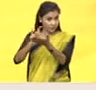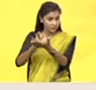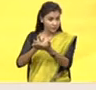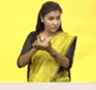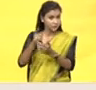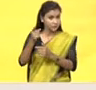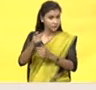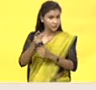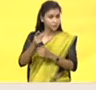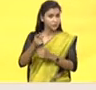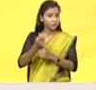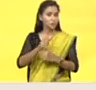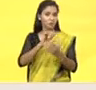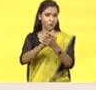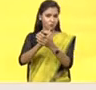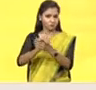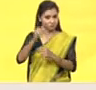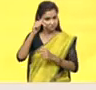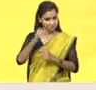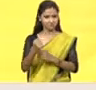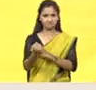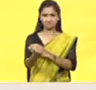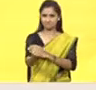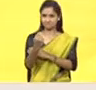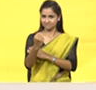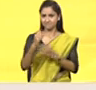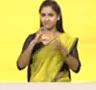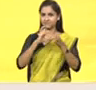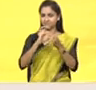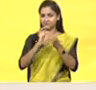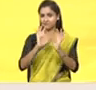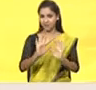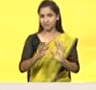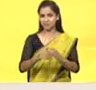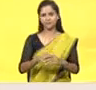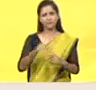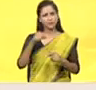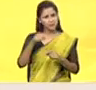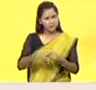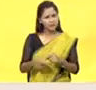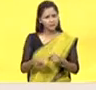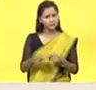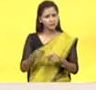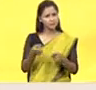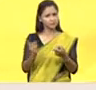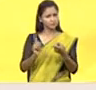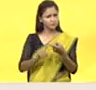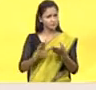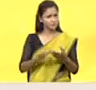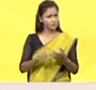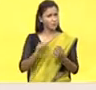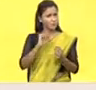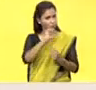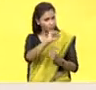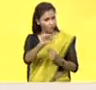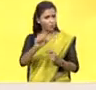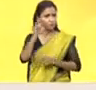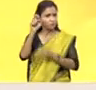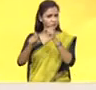दोस्ती आज भी मजबूती से कायम है। यही वजह है कि आपने